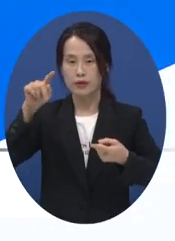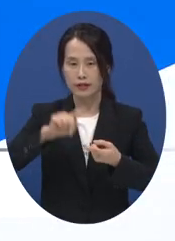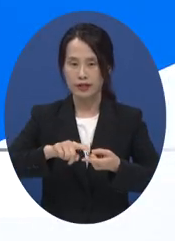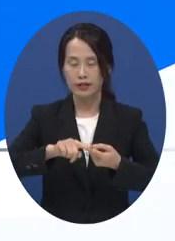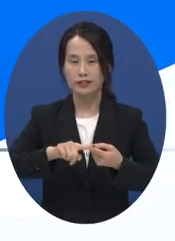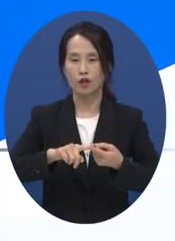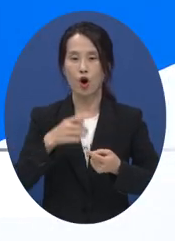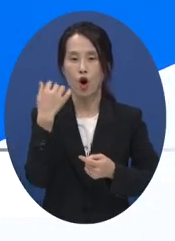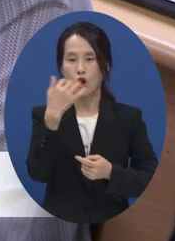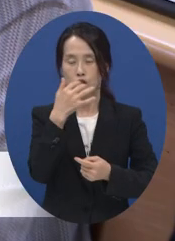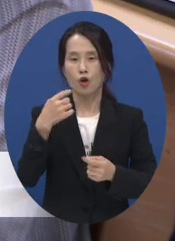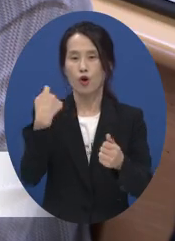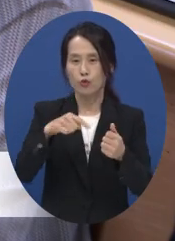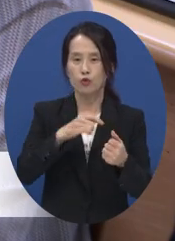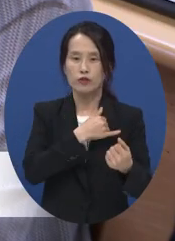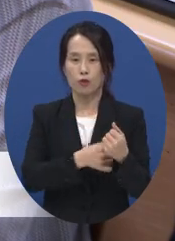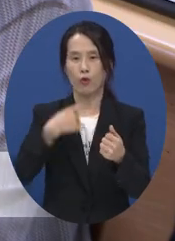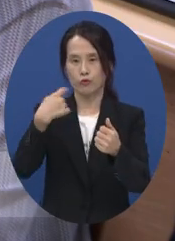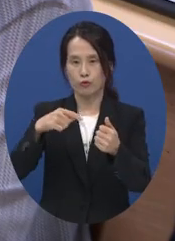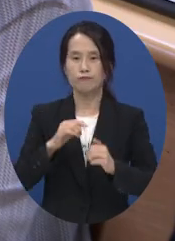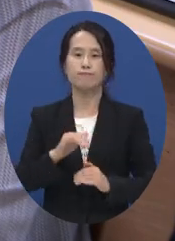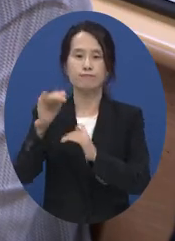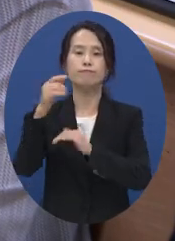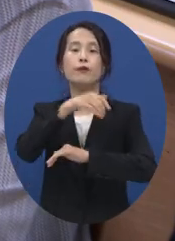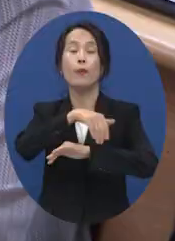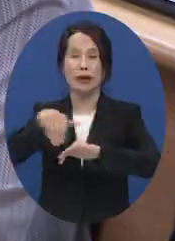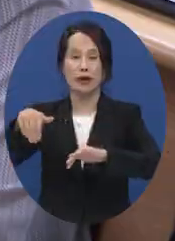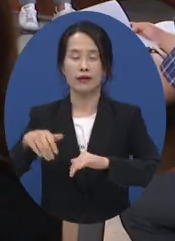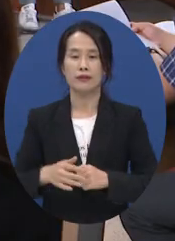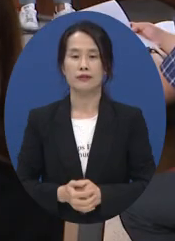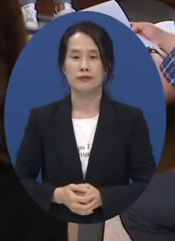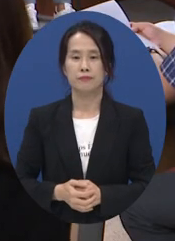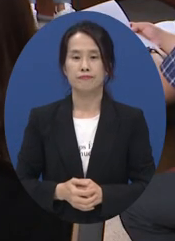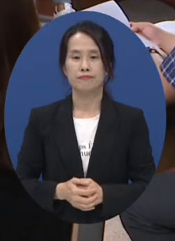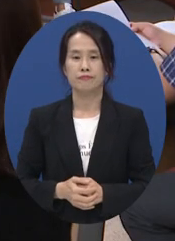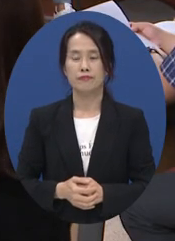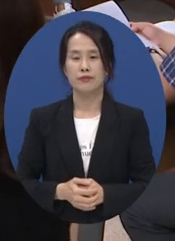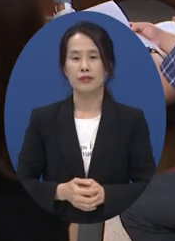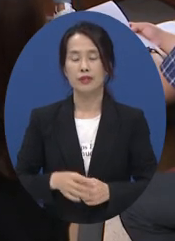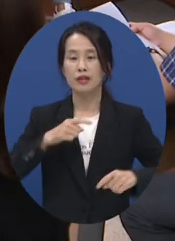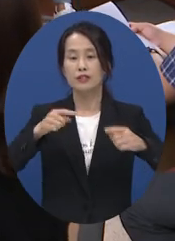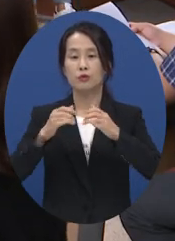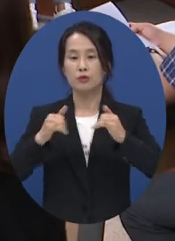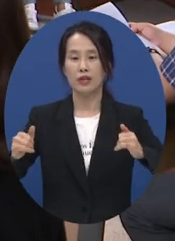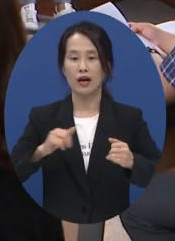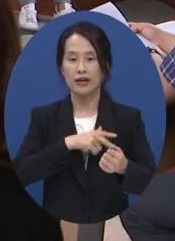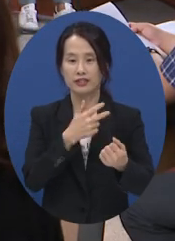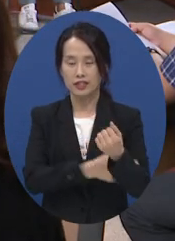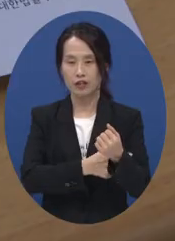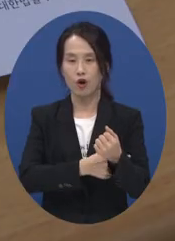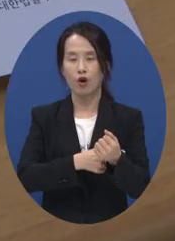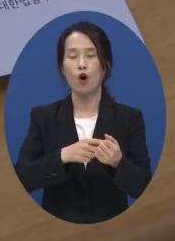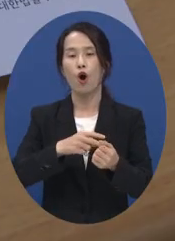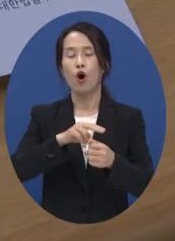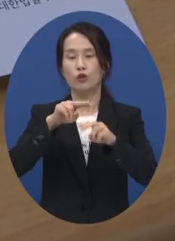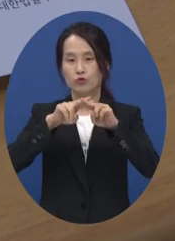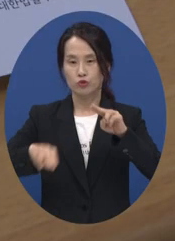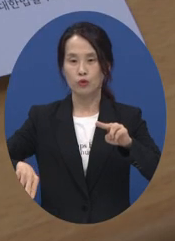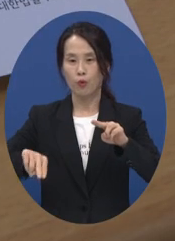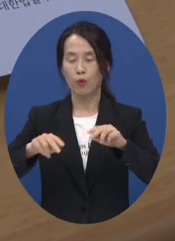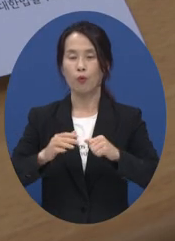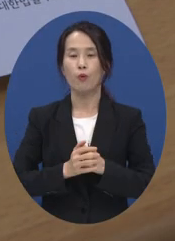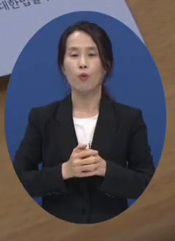포함한 인권 교육을 진행하기로 했습니다. 또 가해 체육 지도자에 대한 자격 취소, 정지 등 징계